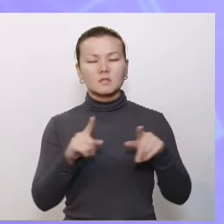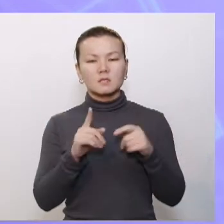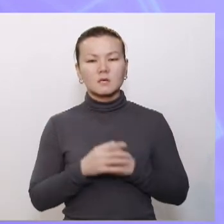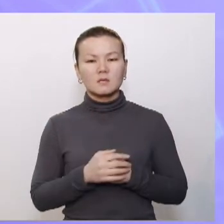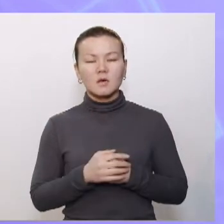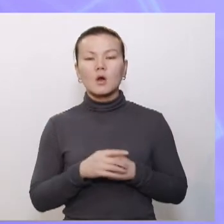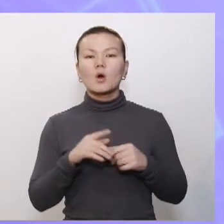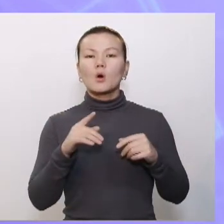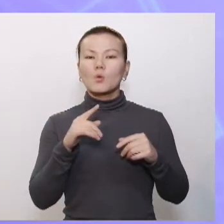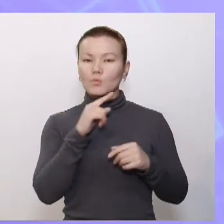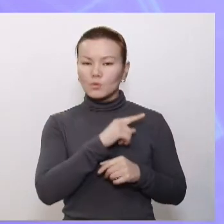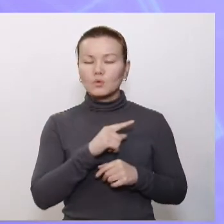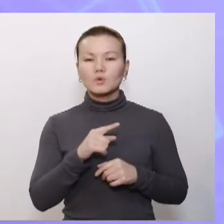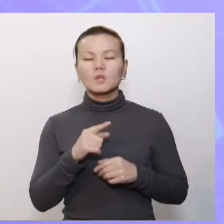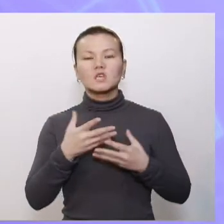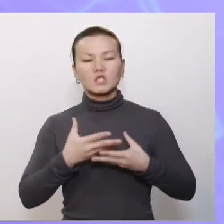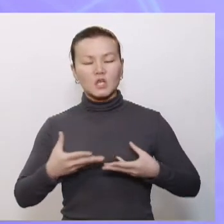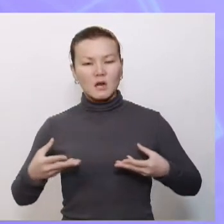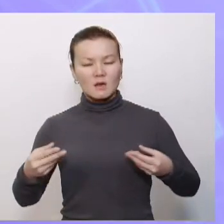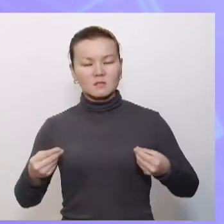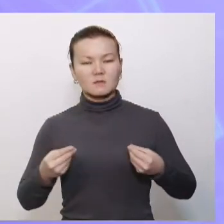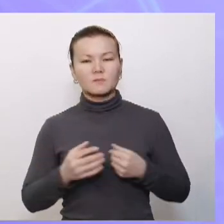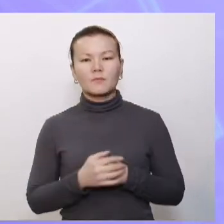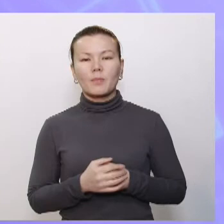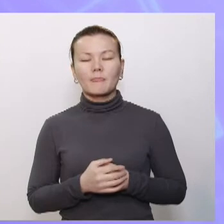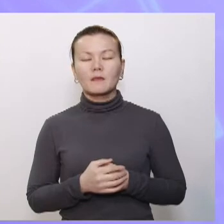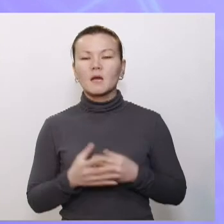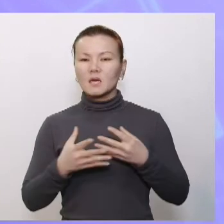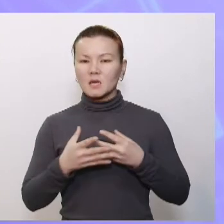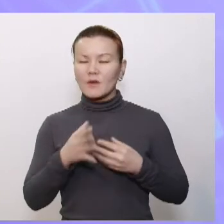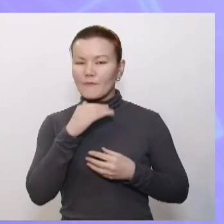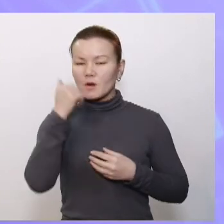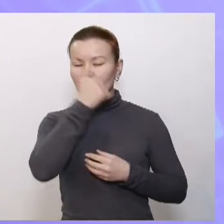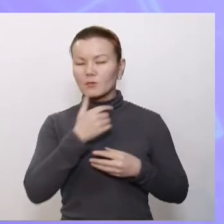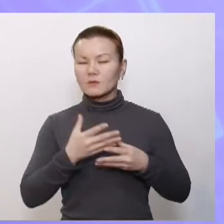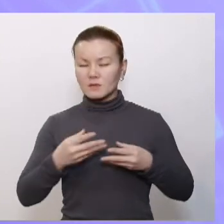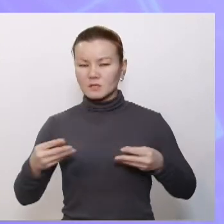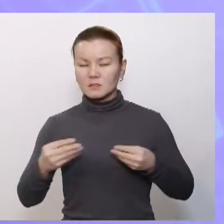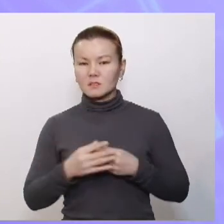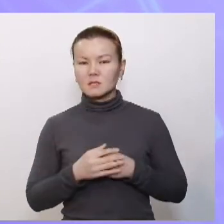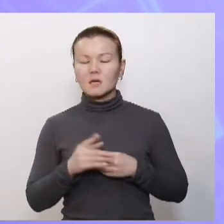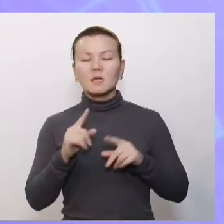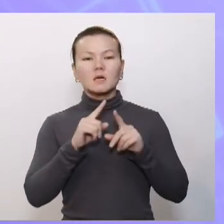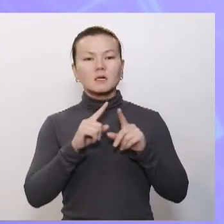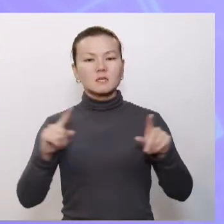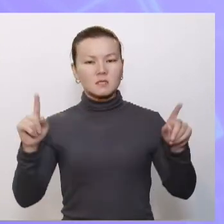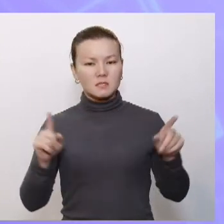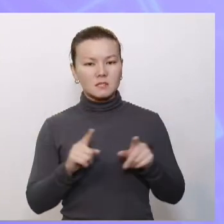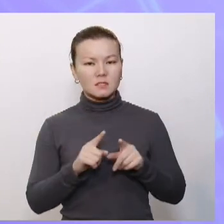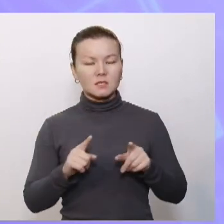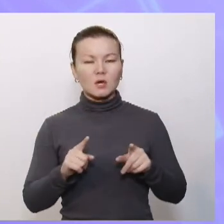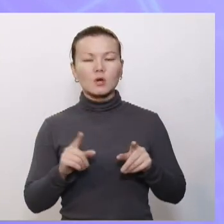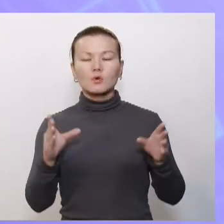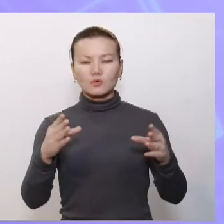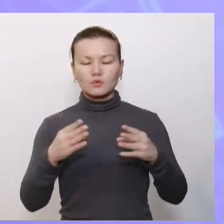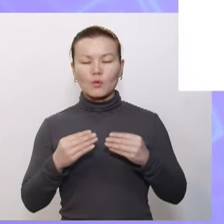Бул жаз мезгили. Кананда жаз мезгили жөнүндө ырды чогуу